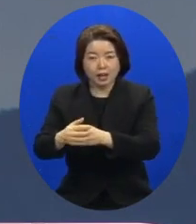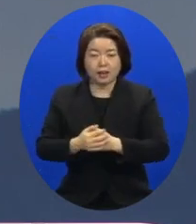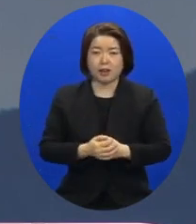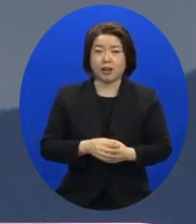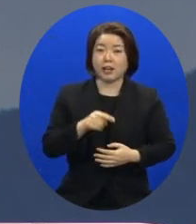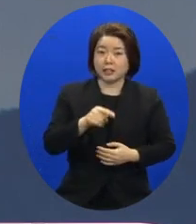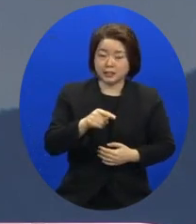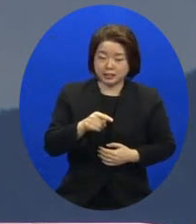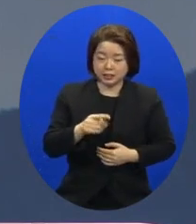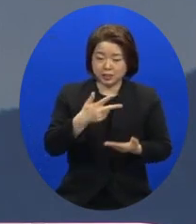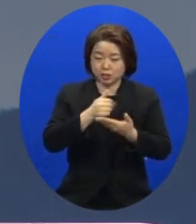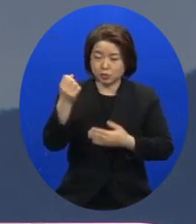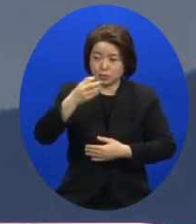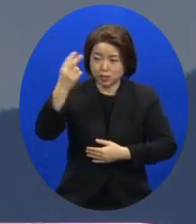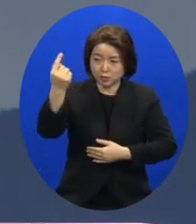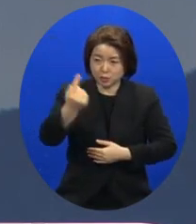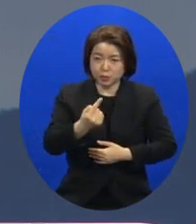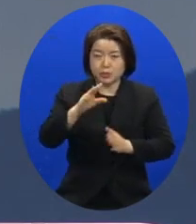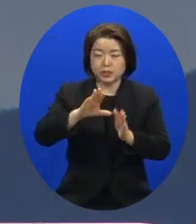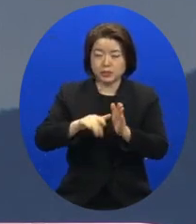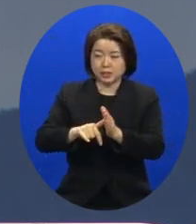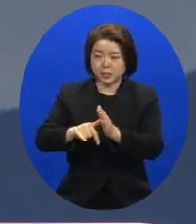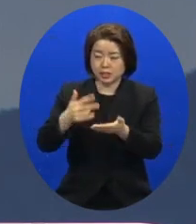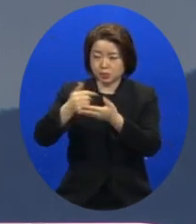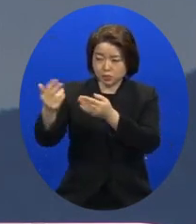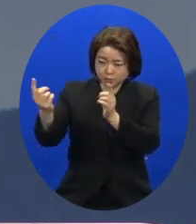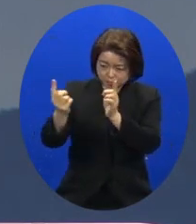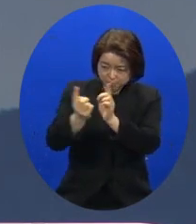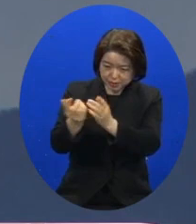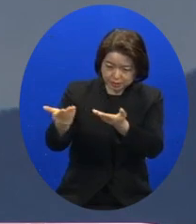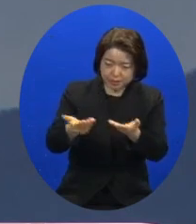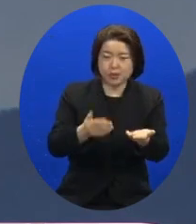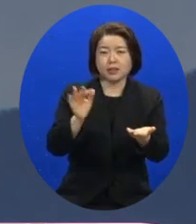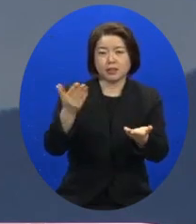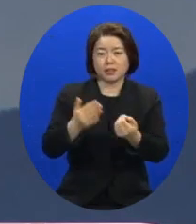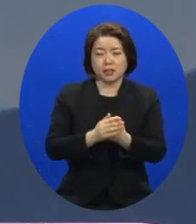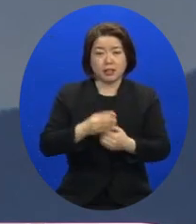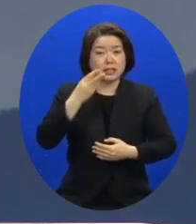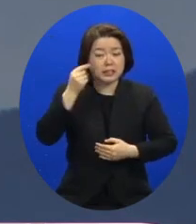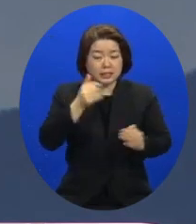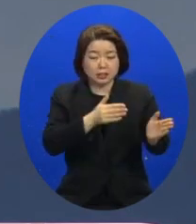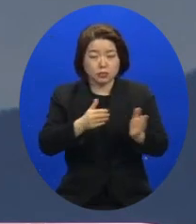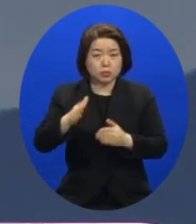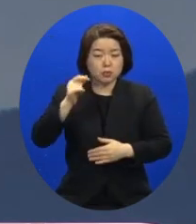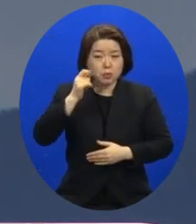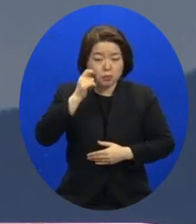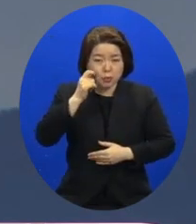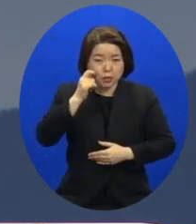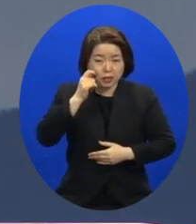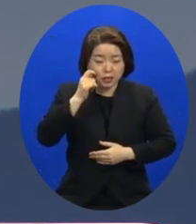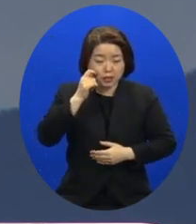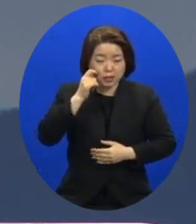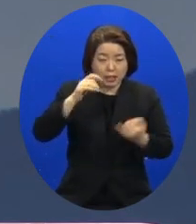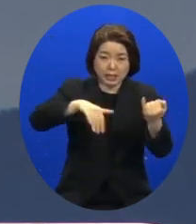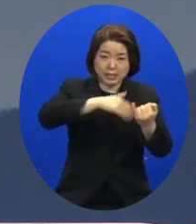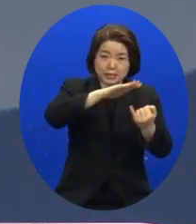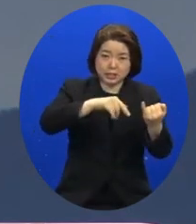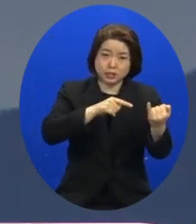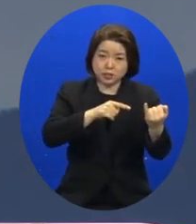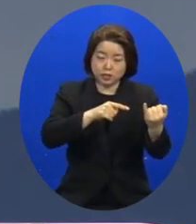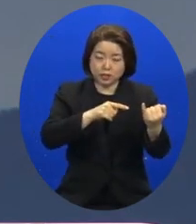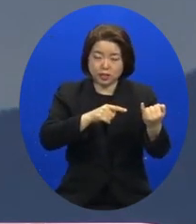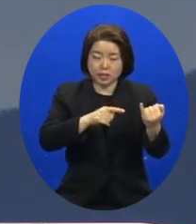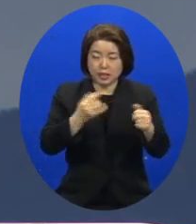그리고 주님 재림에 오시는 주님을 맞이해야 한다는 겁니다. 기름을 준비하지 못했던 처녀들에게 신랑이